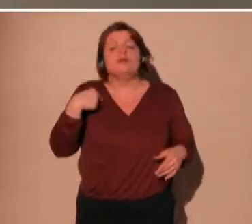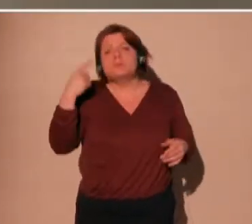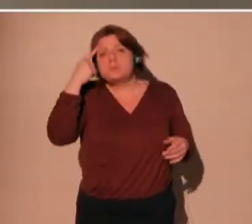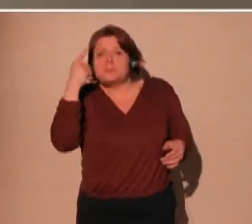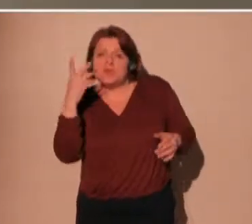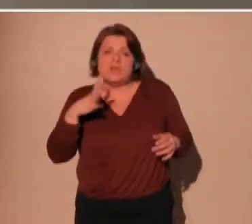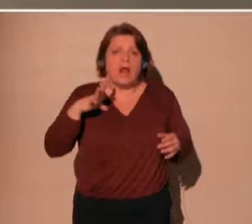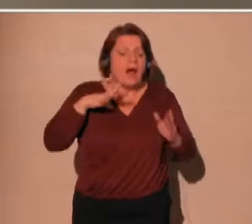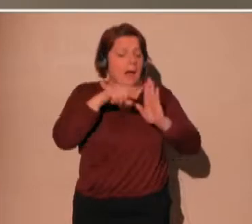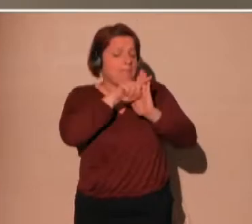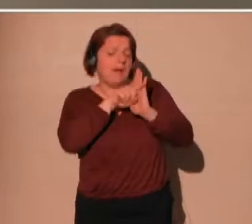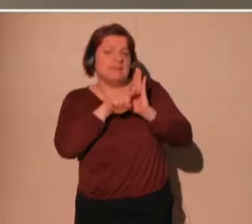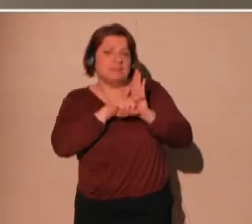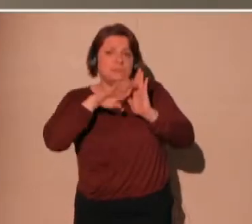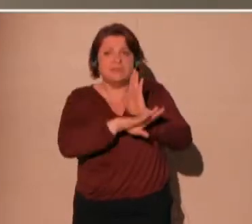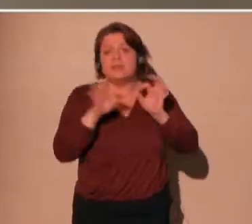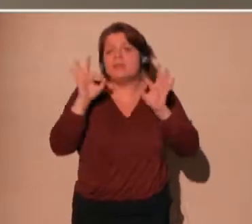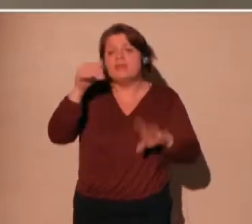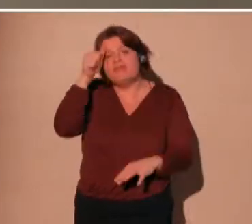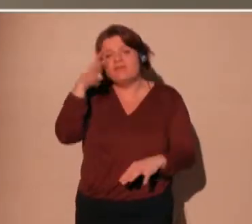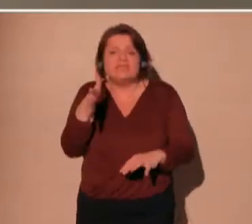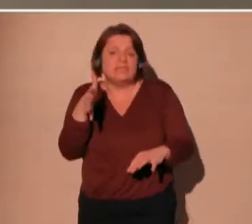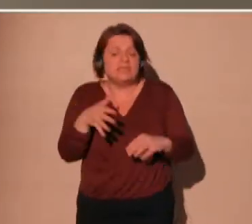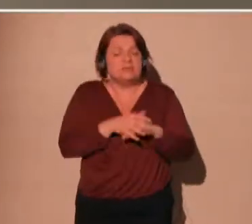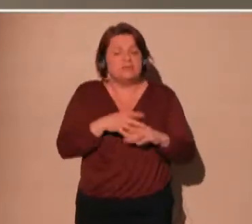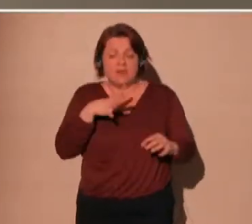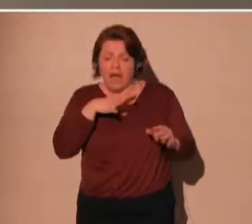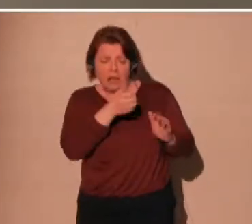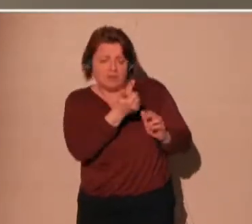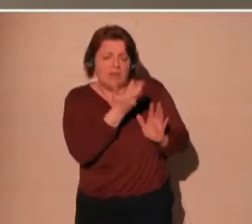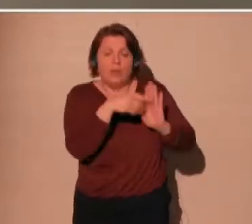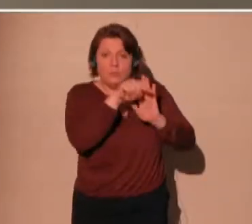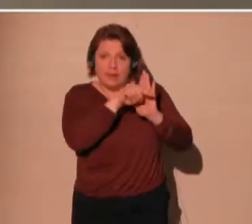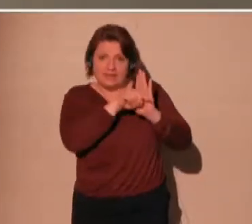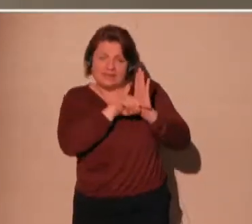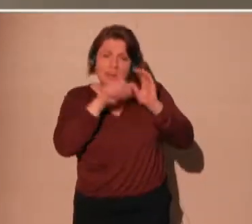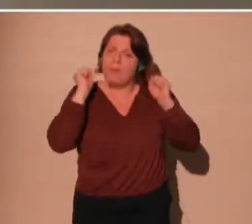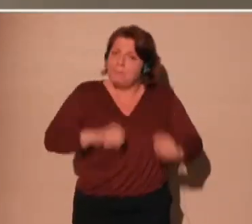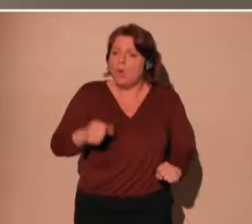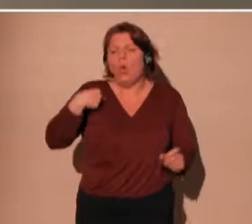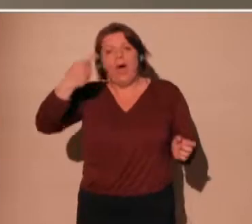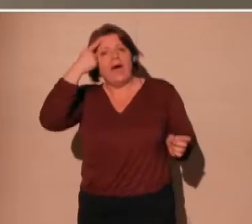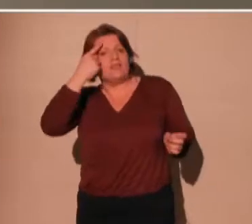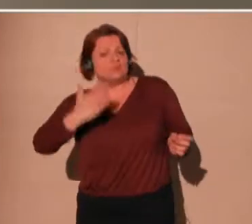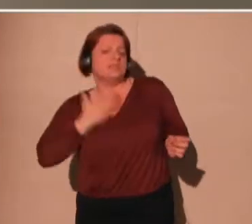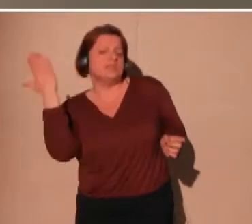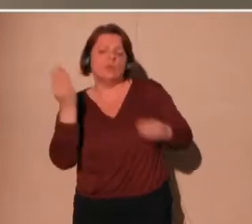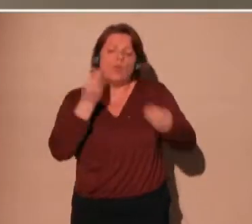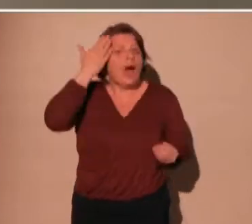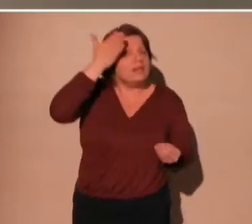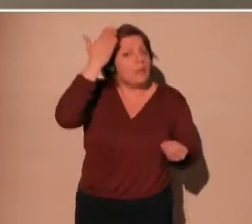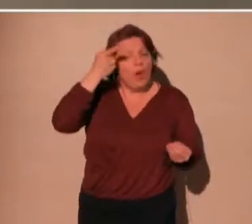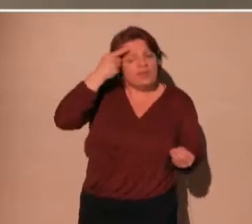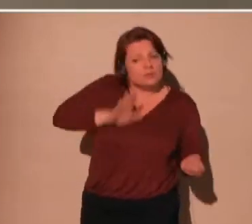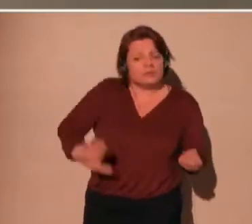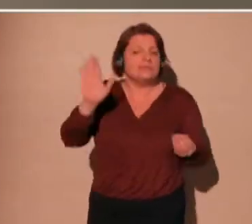principes, comme pour la physique, quelques principes qui permettraient d'expliquer notre intelligence ou l'intelligence des animaux, et donc qui nous